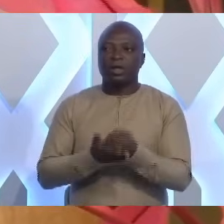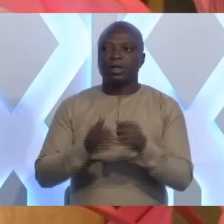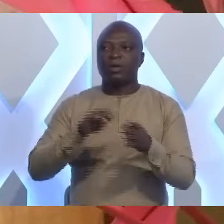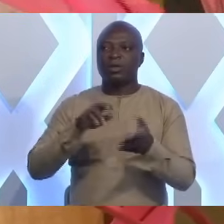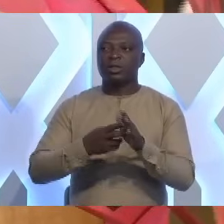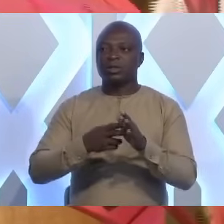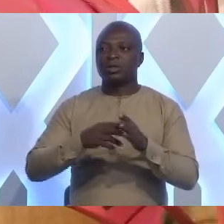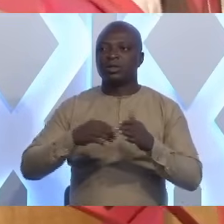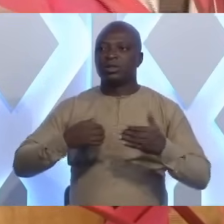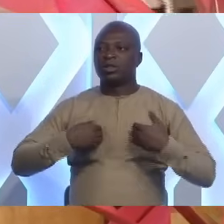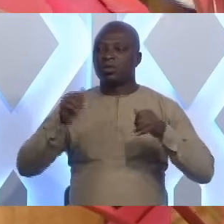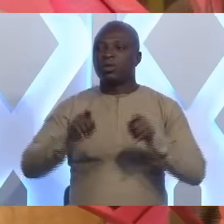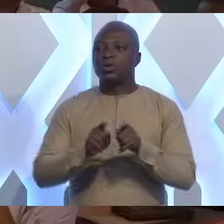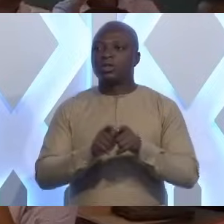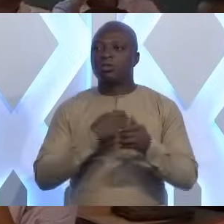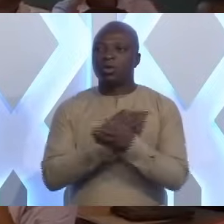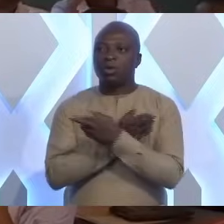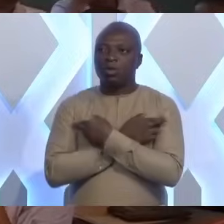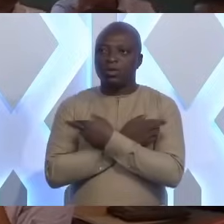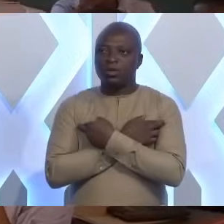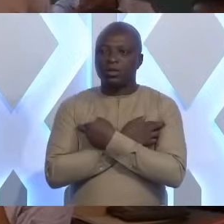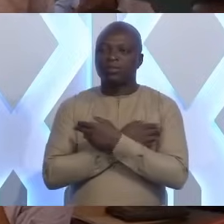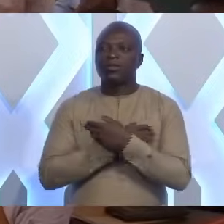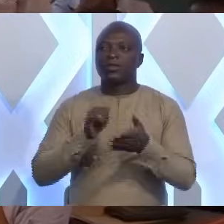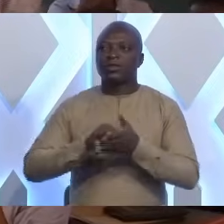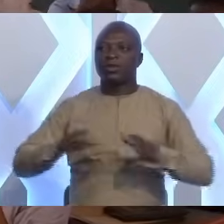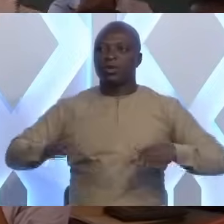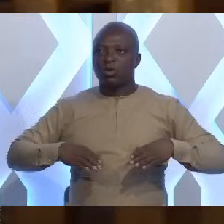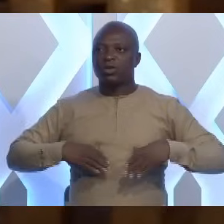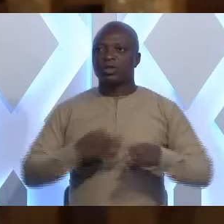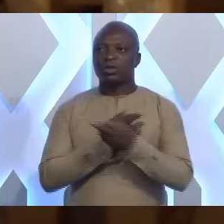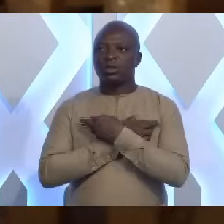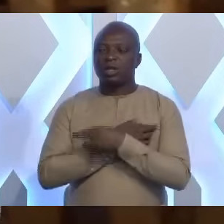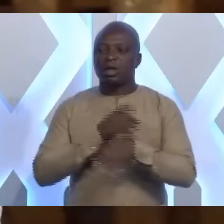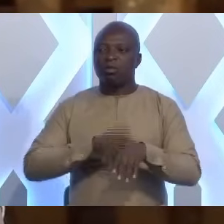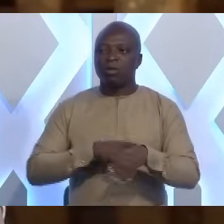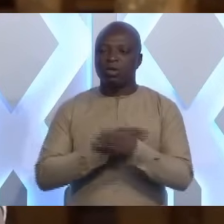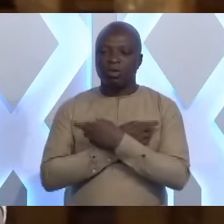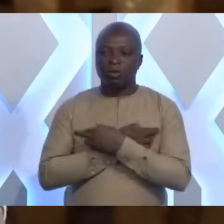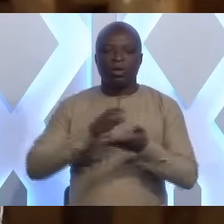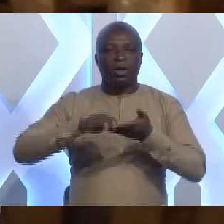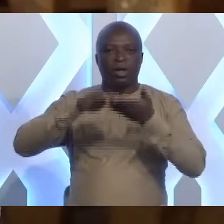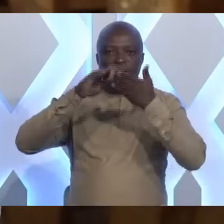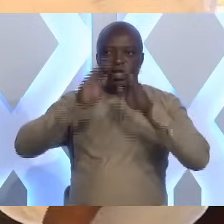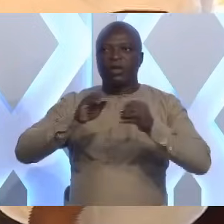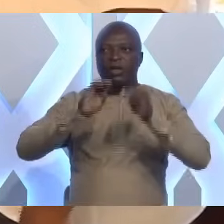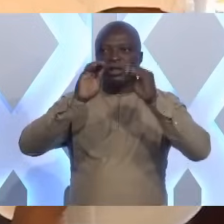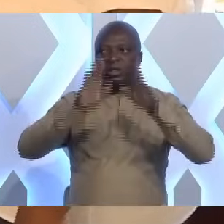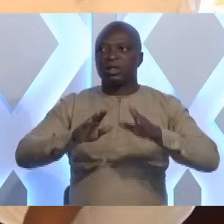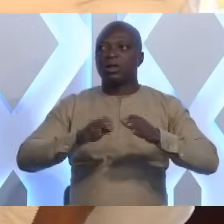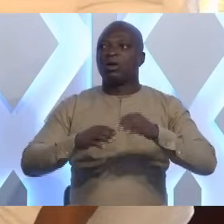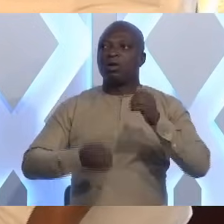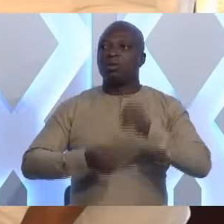où j'ai pu aussi me reposer. Le congé de détente, un moment de répit où les élèves et les enseignants ont pu